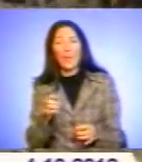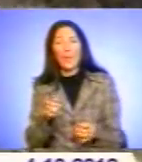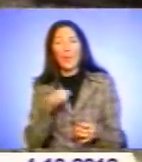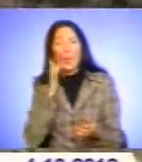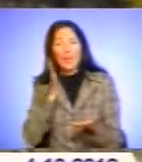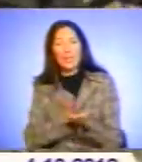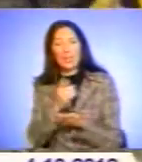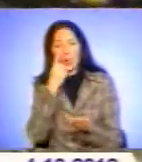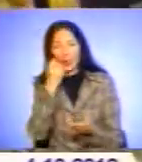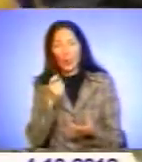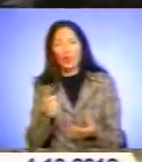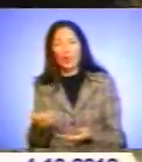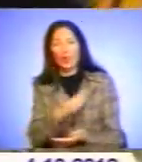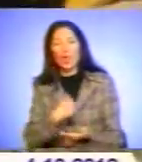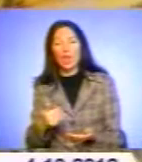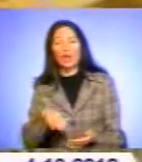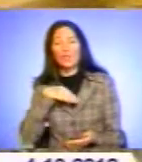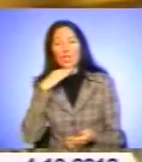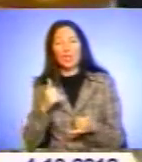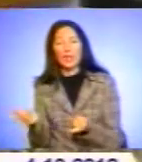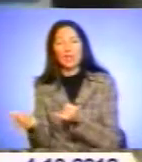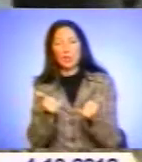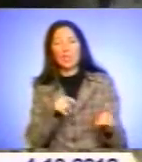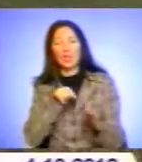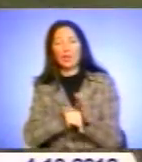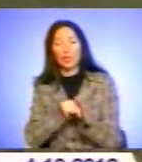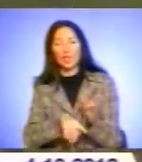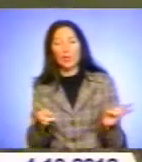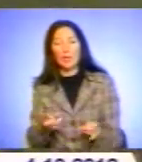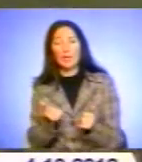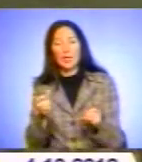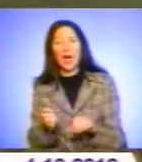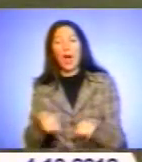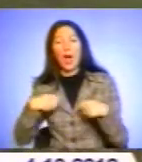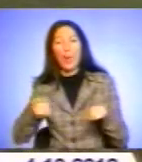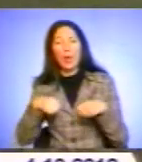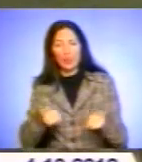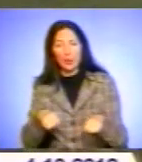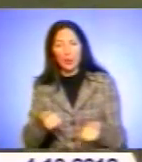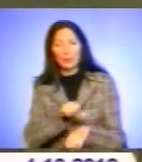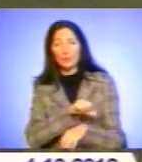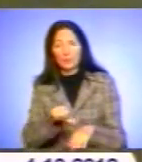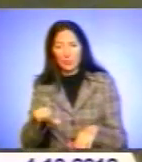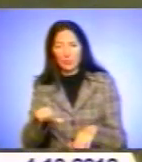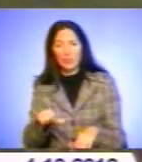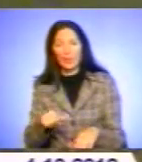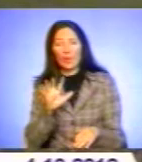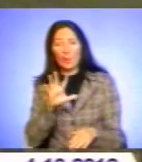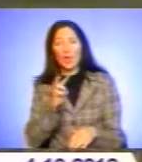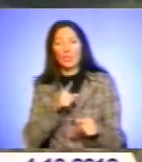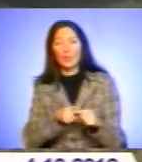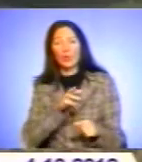врожаю вистачає і для забезпечення внутрішніх потреб, і для експорту. На початок жовтня обсяги експорту зерна становлять 5,5 мільйонів